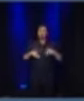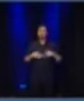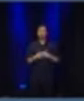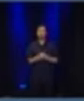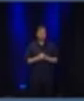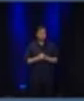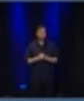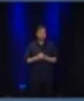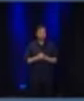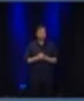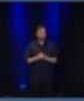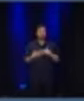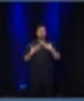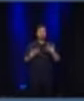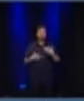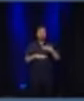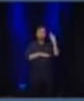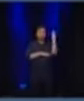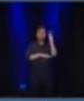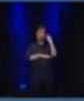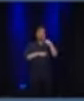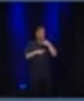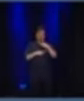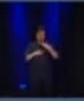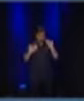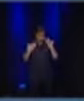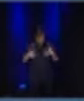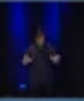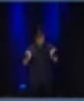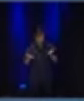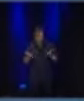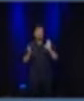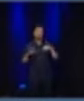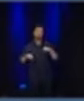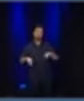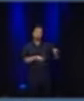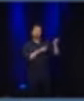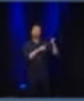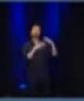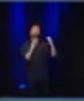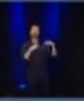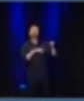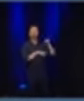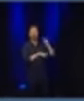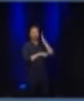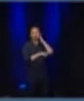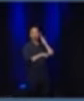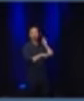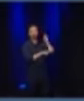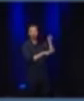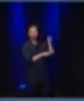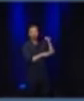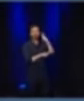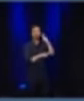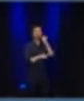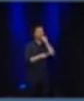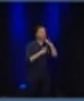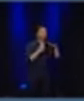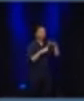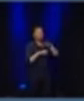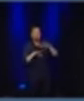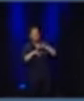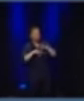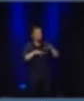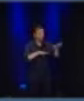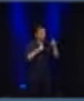aller après le point de presse là, à Mascouche pour, aller voir exactement la situation,